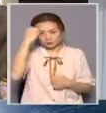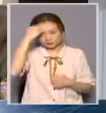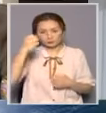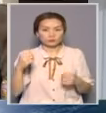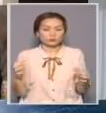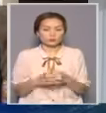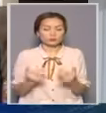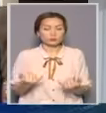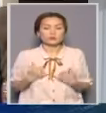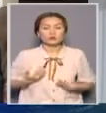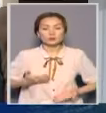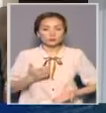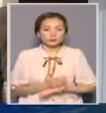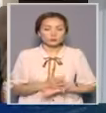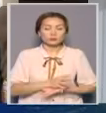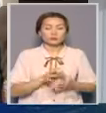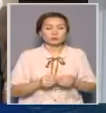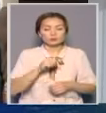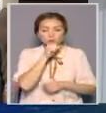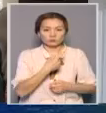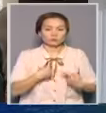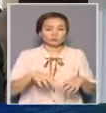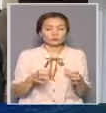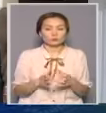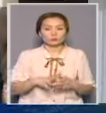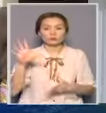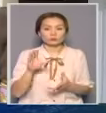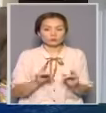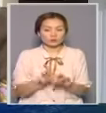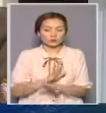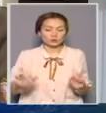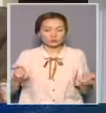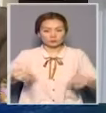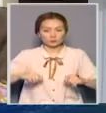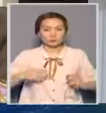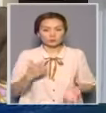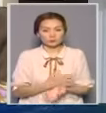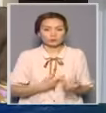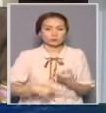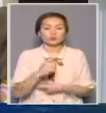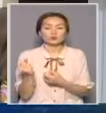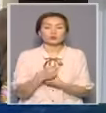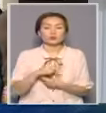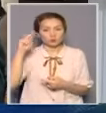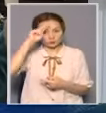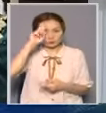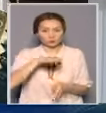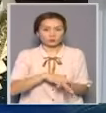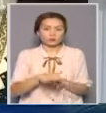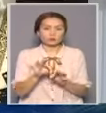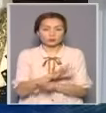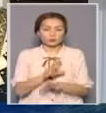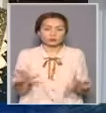моему коллективу филармонии, потому что благодаря моему коллективу все песни дошли до народа. Наша задача – научить исполнять